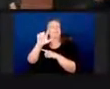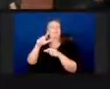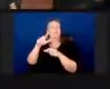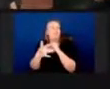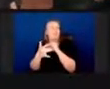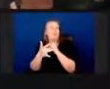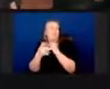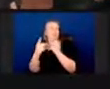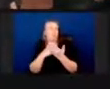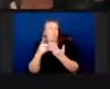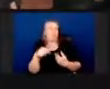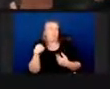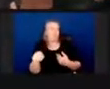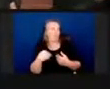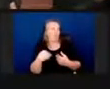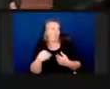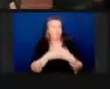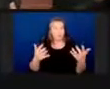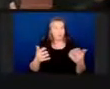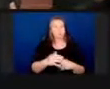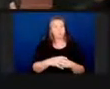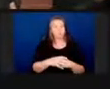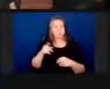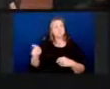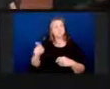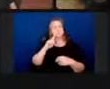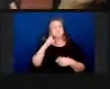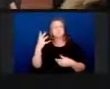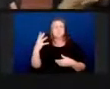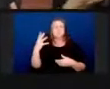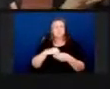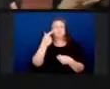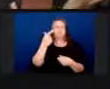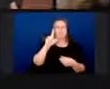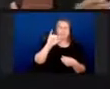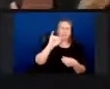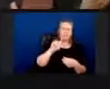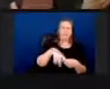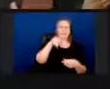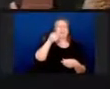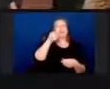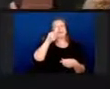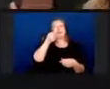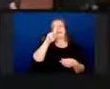wabia wanaofanya kazi katika sekta ya uchukuzi.